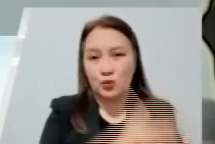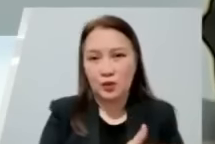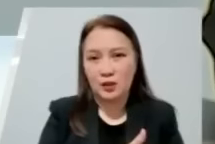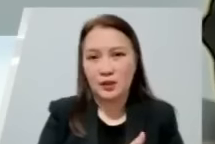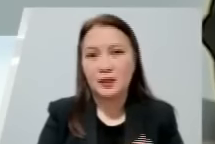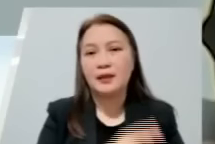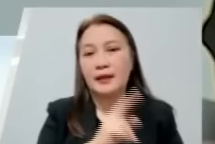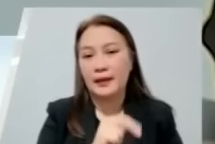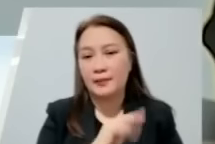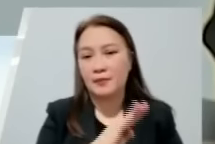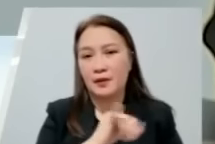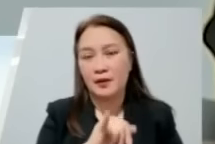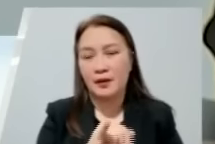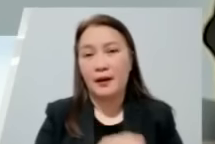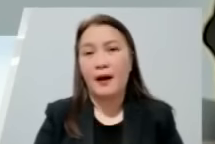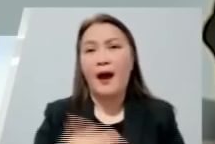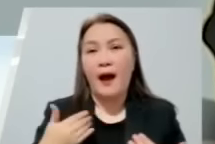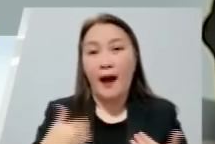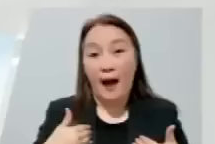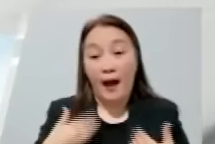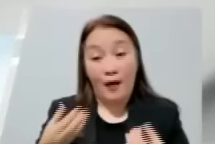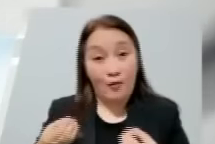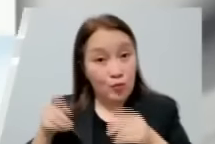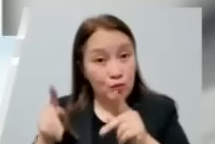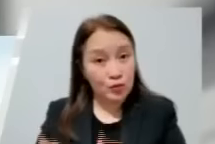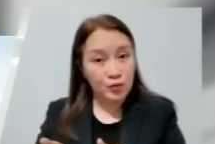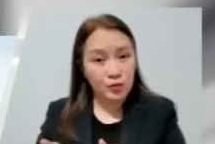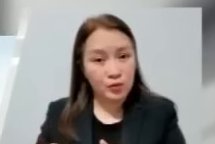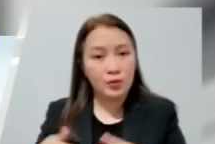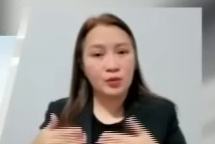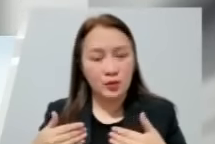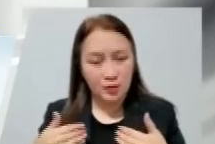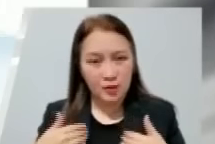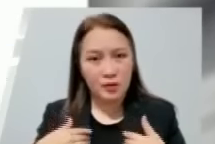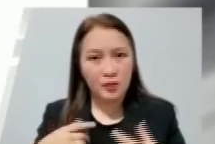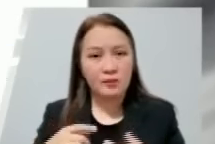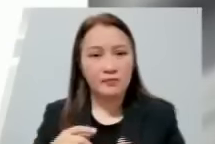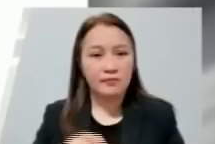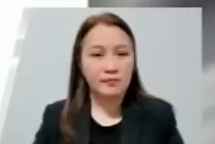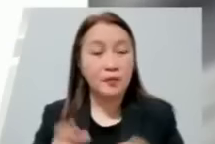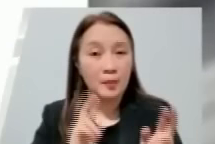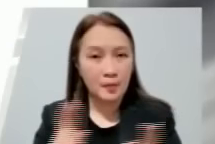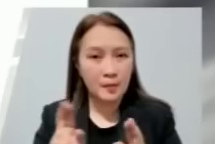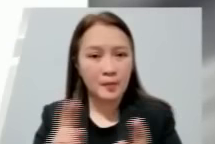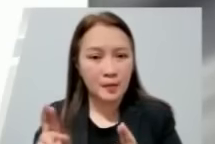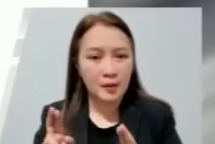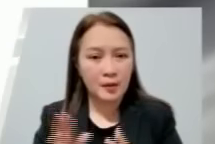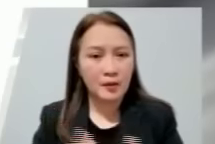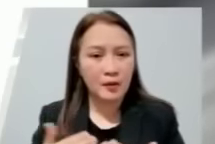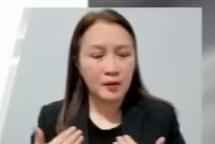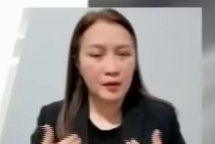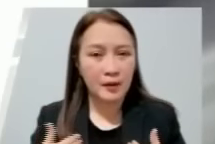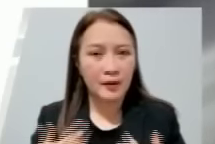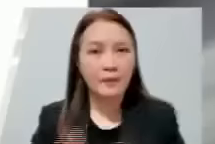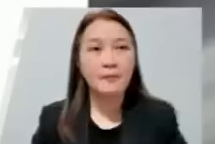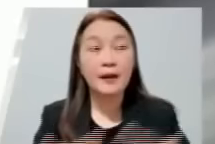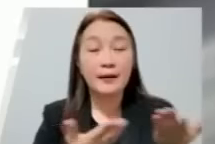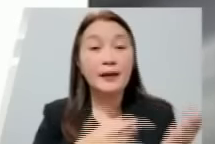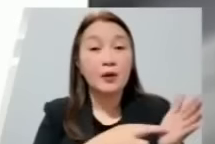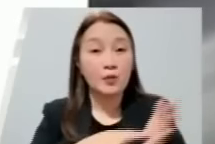Para mabigyan siya ng pagkakataon na mag-prepare. Pero sa sulat ni VP Sara, nakasaad ang ilan sa kanyang request sa NBI. Meron